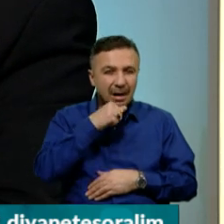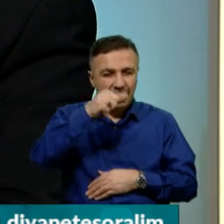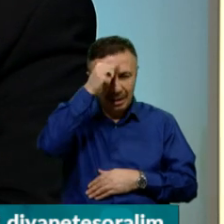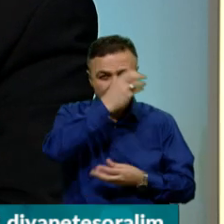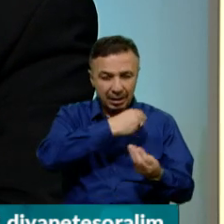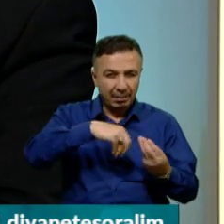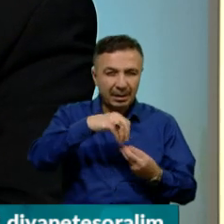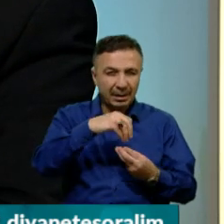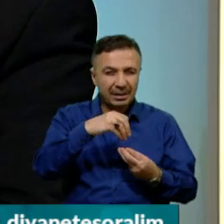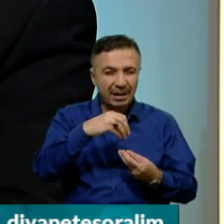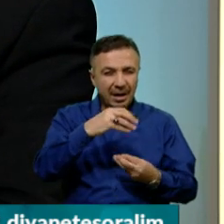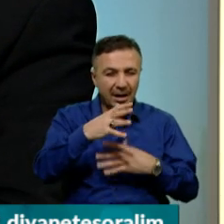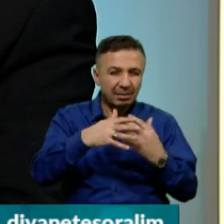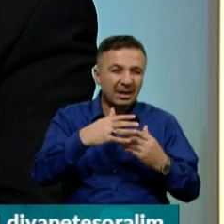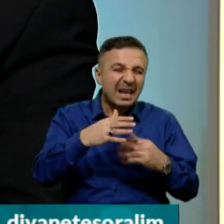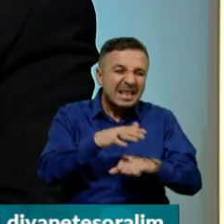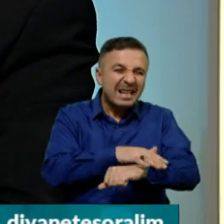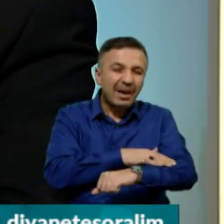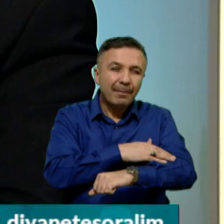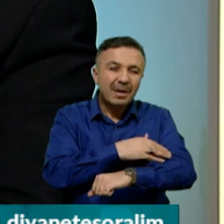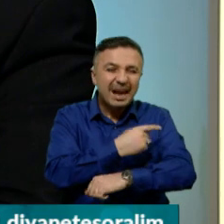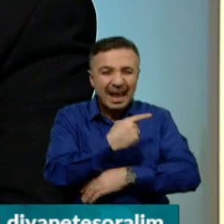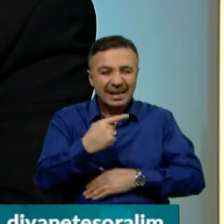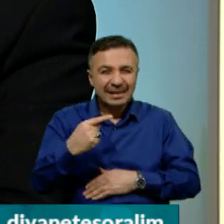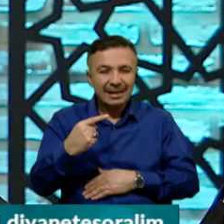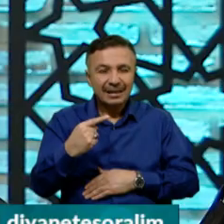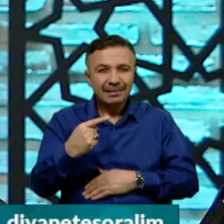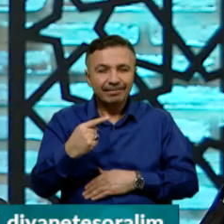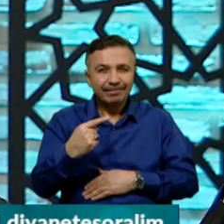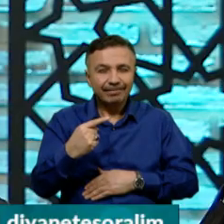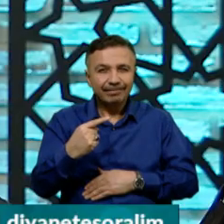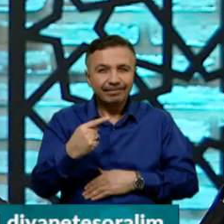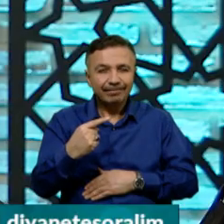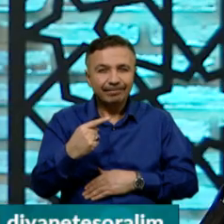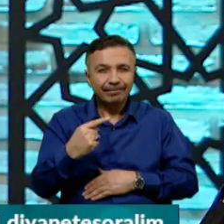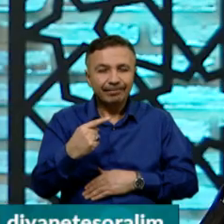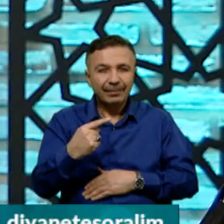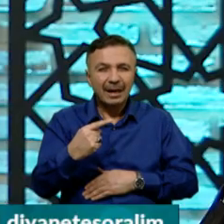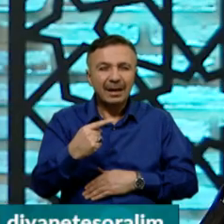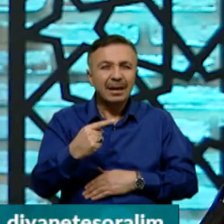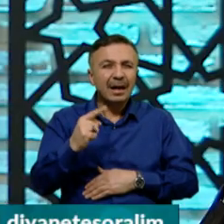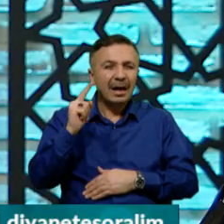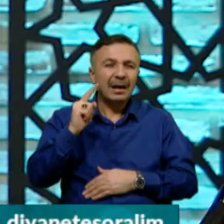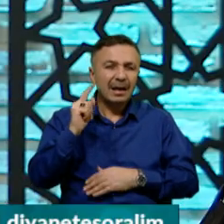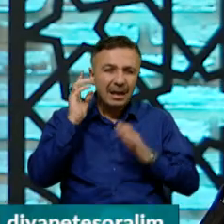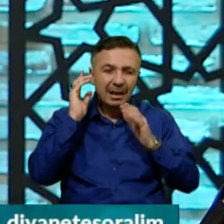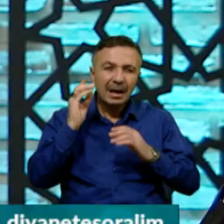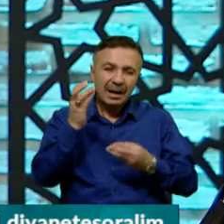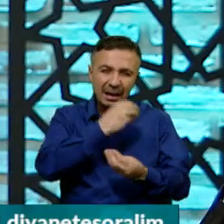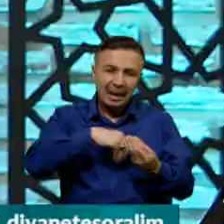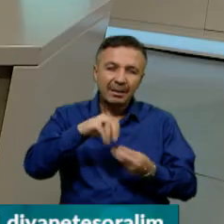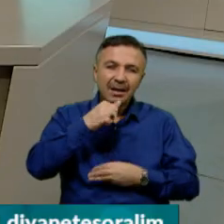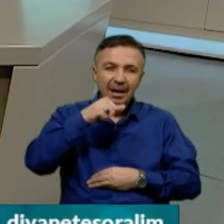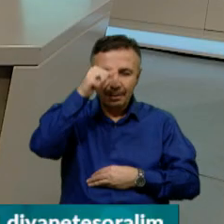eksilir Ama bu ibadet yerine gelmemiştir diyemez ev Ya ben buraya dikkat etmesi lazım Hocam